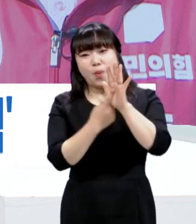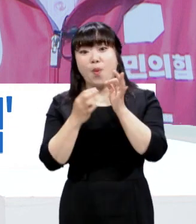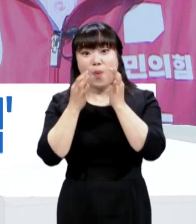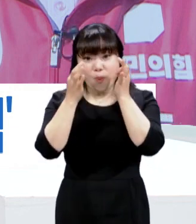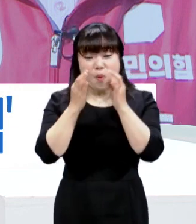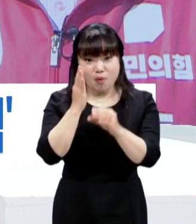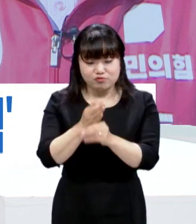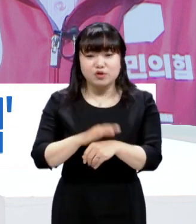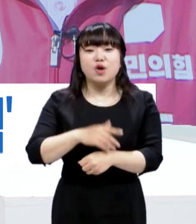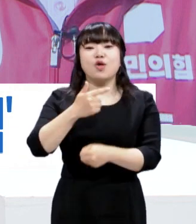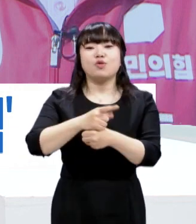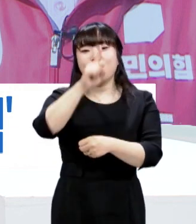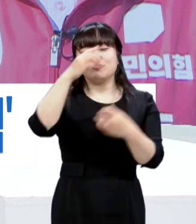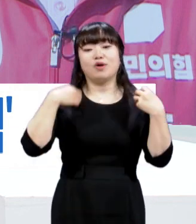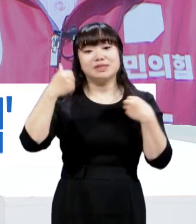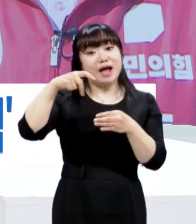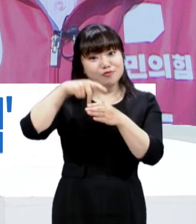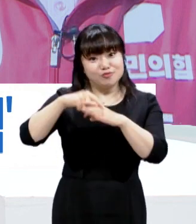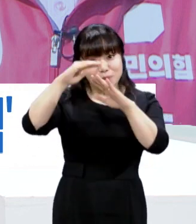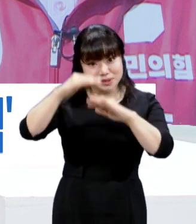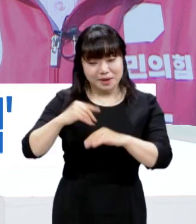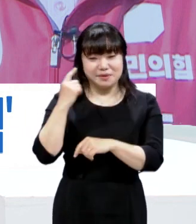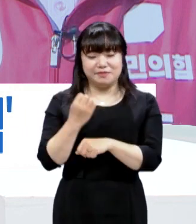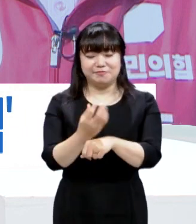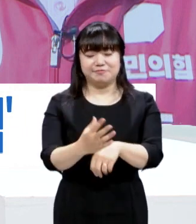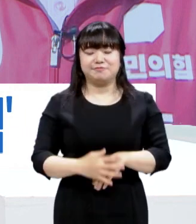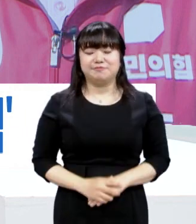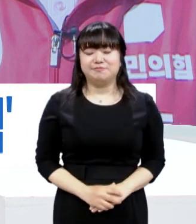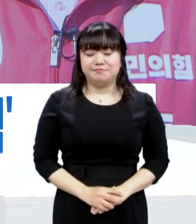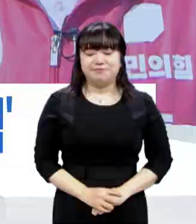저항 기자가 노원구청장 후보들을 만나봤습니다